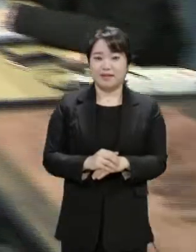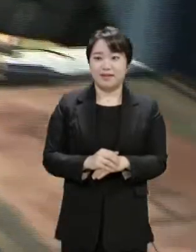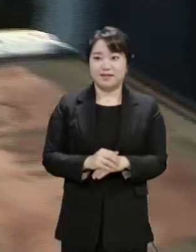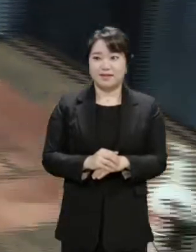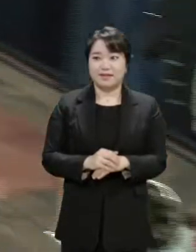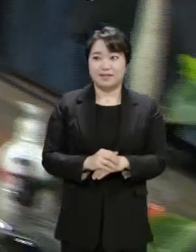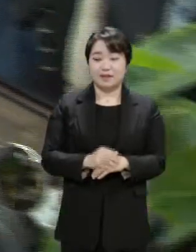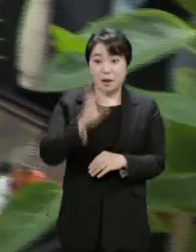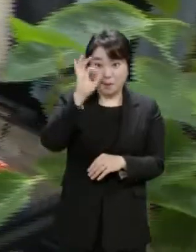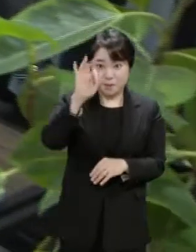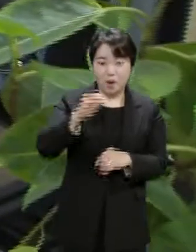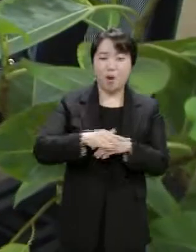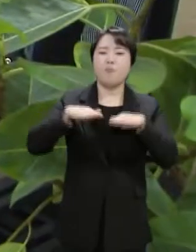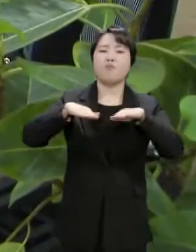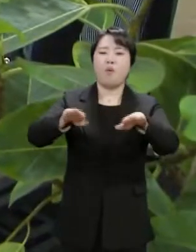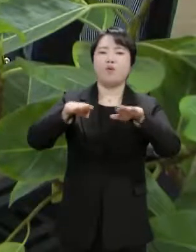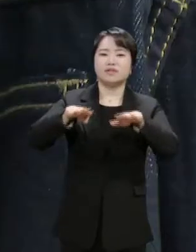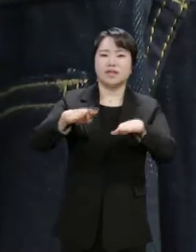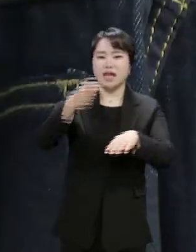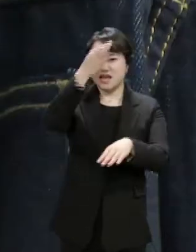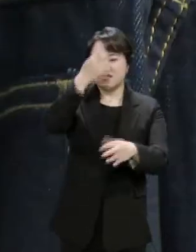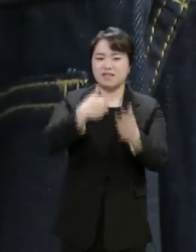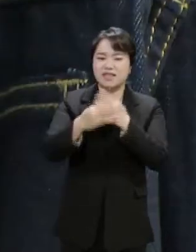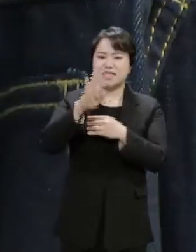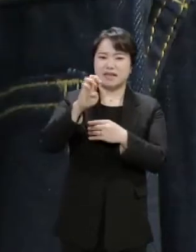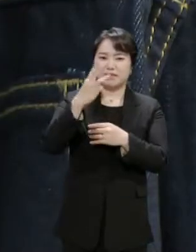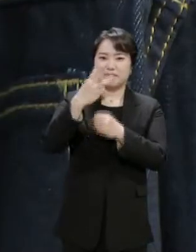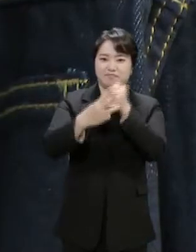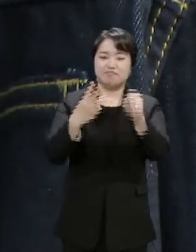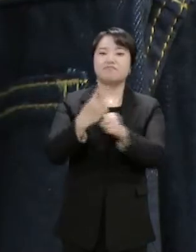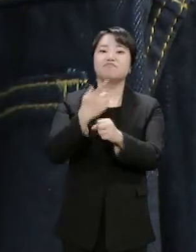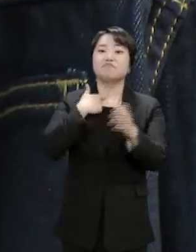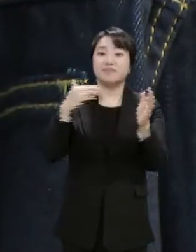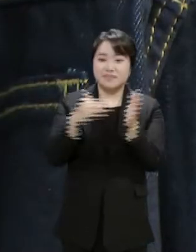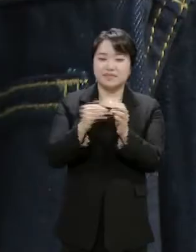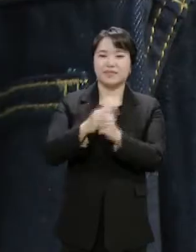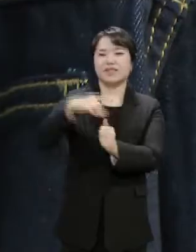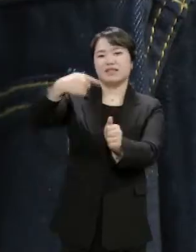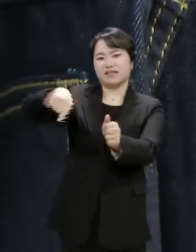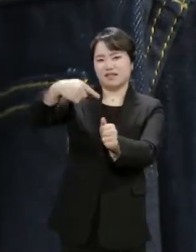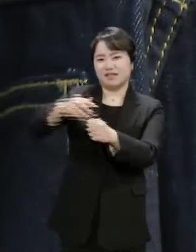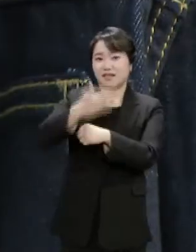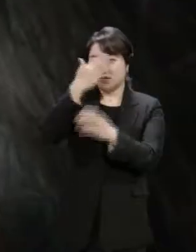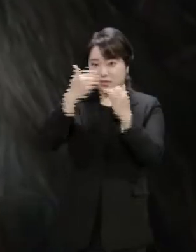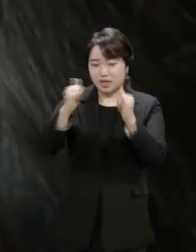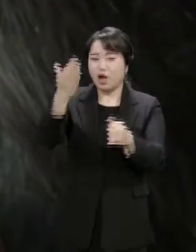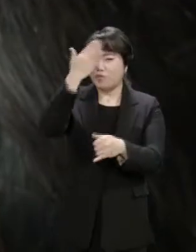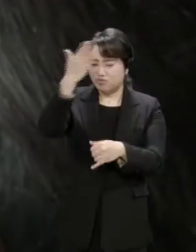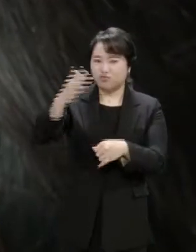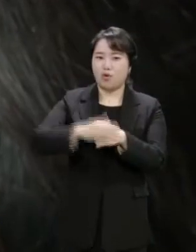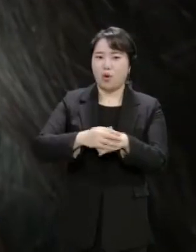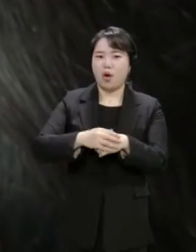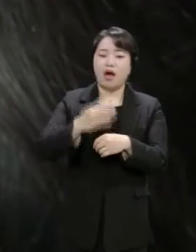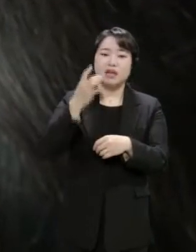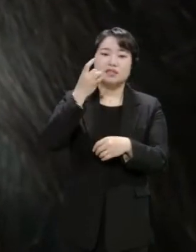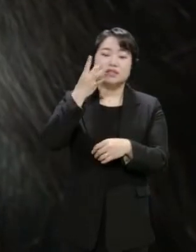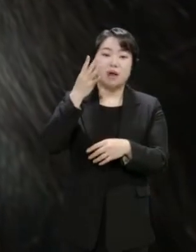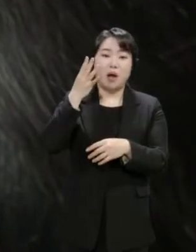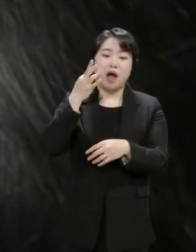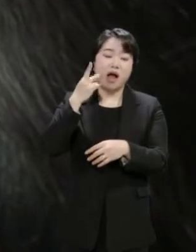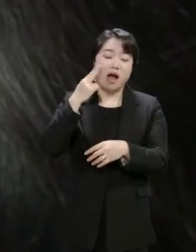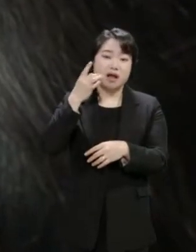있습니다. 봉제만 43년 경력의 차경남 씨가 운영하는 아카데미로 청년들에게 무료로 데님 봉제를 가르치는